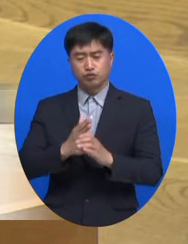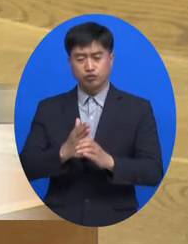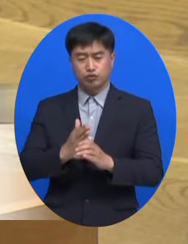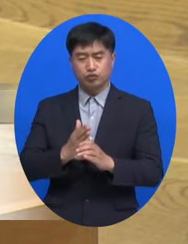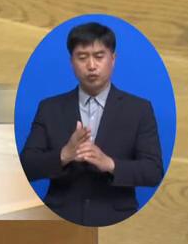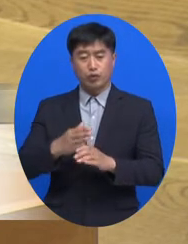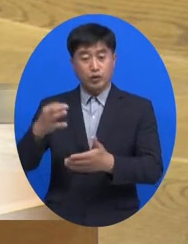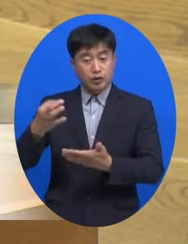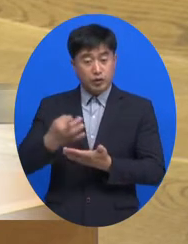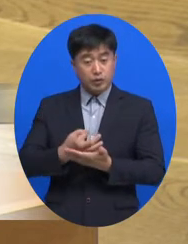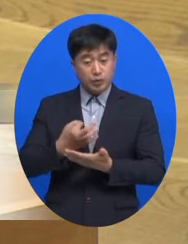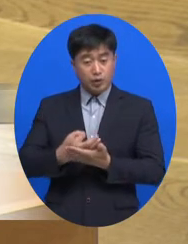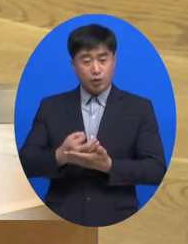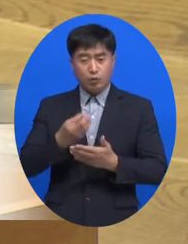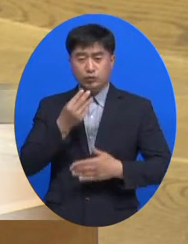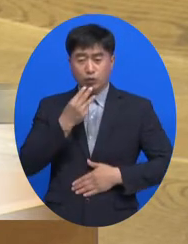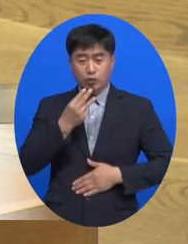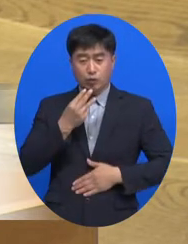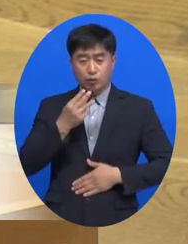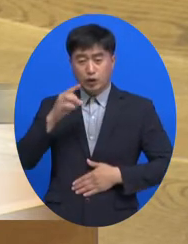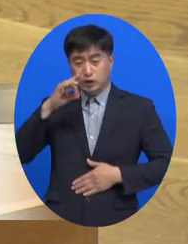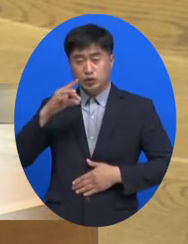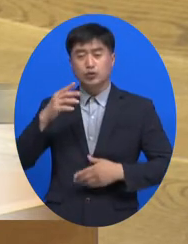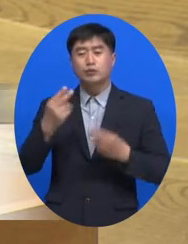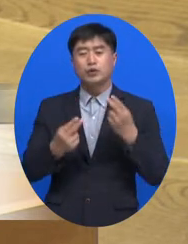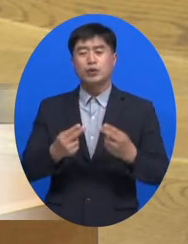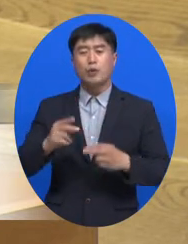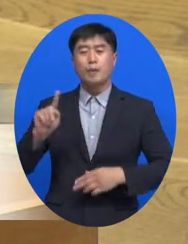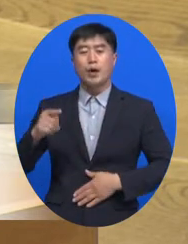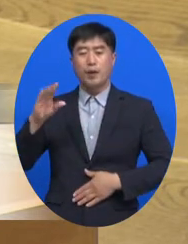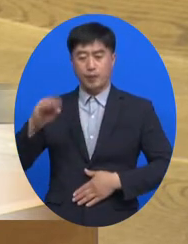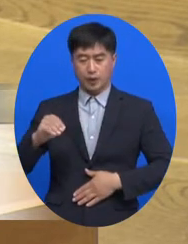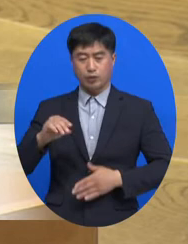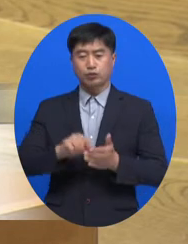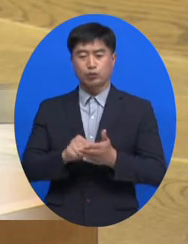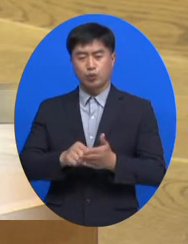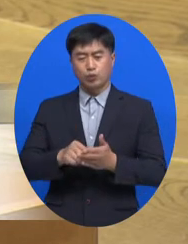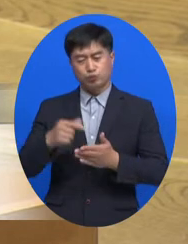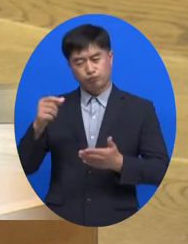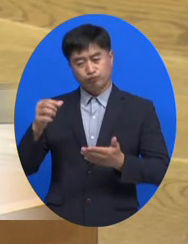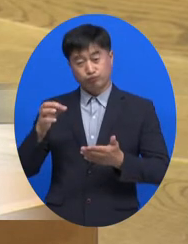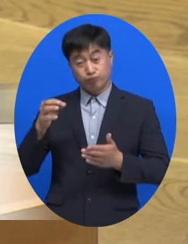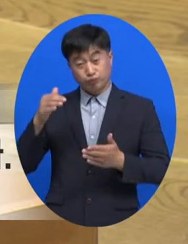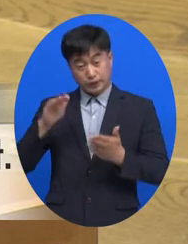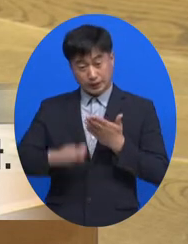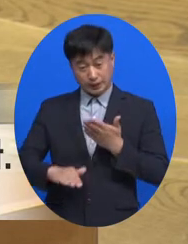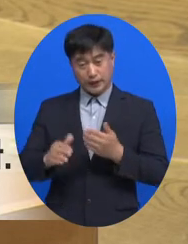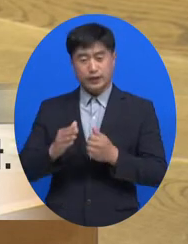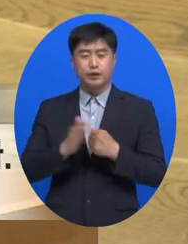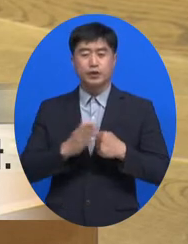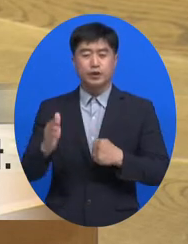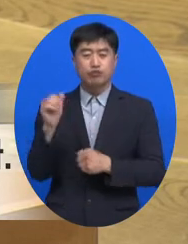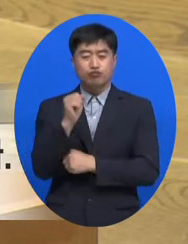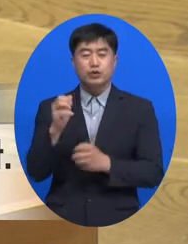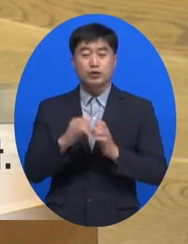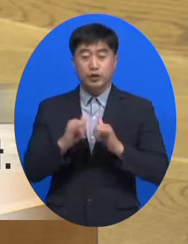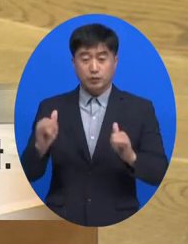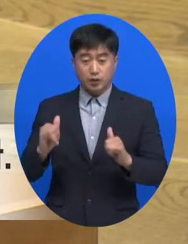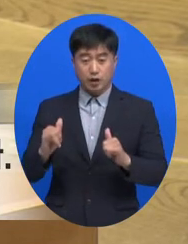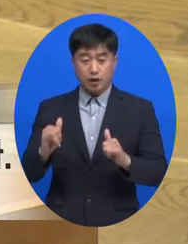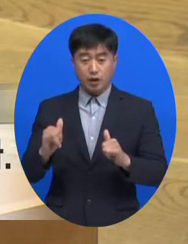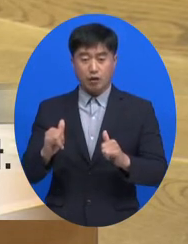근로를 하고 있고 급여는 또 서울과 인천에 비해서 한 100만 원 정도가 적습니다. 그러다 보니까 이제